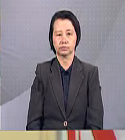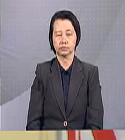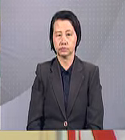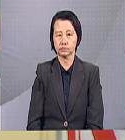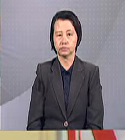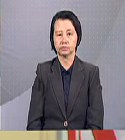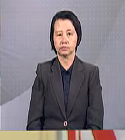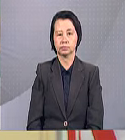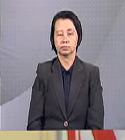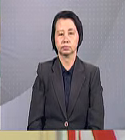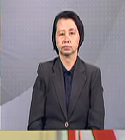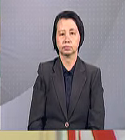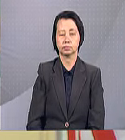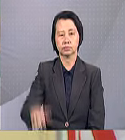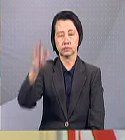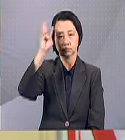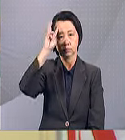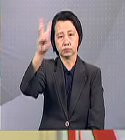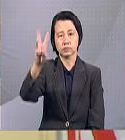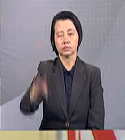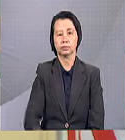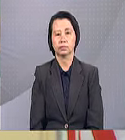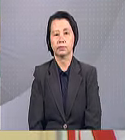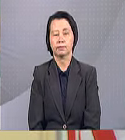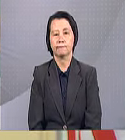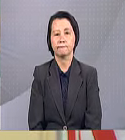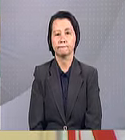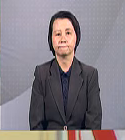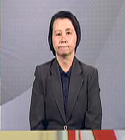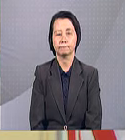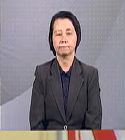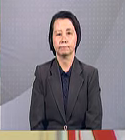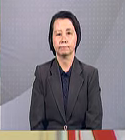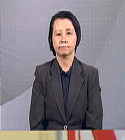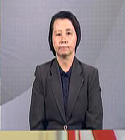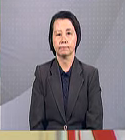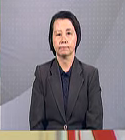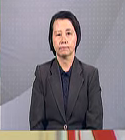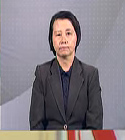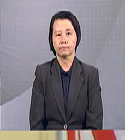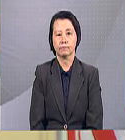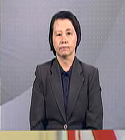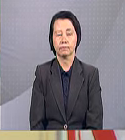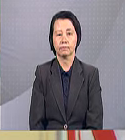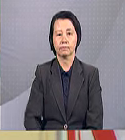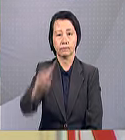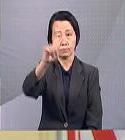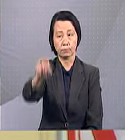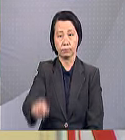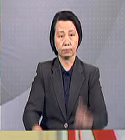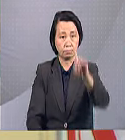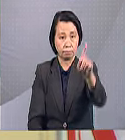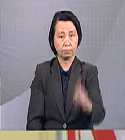wal hidayah. Wassalamualaikum warahmatullahi wabarakatuh. Kalau ada soalan.